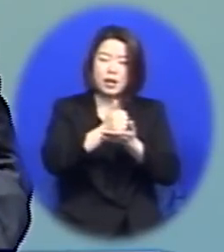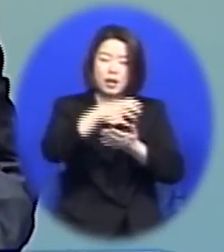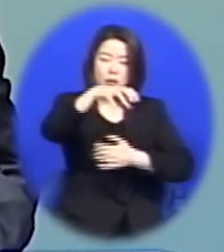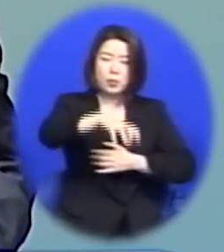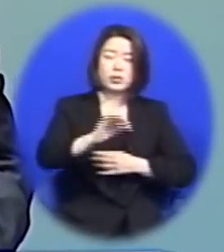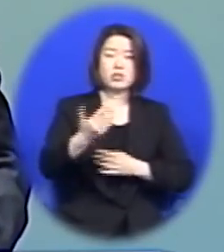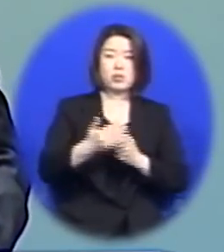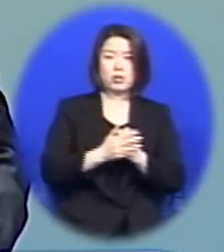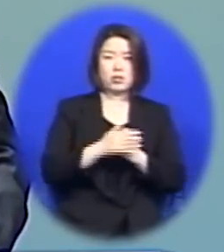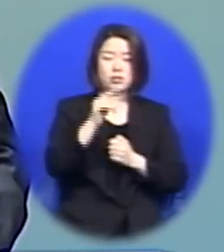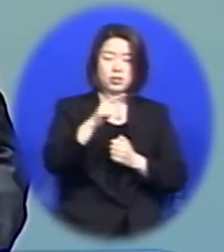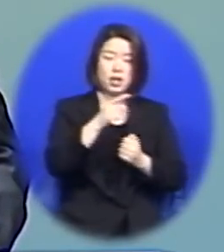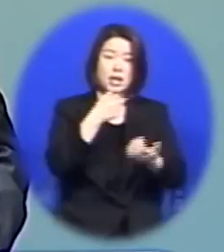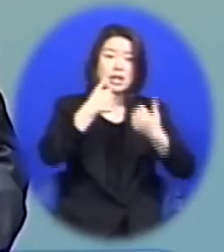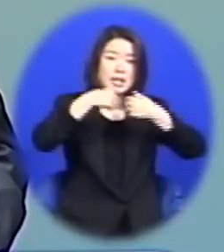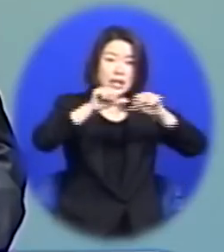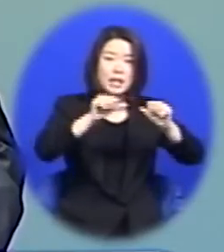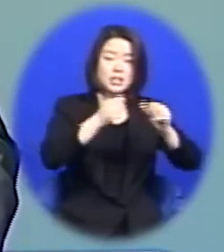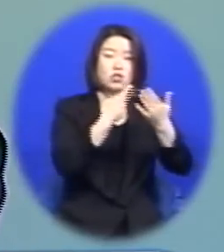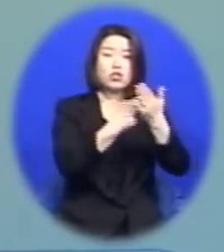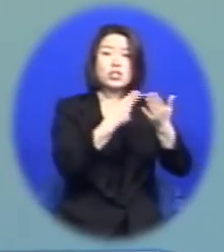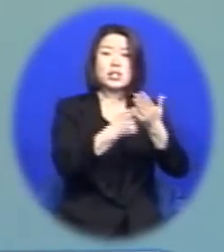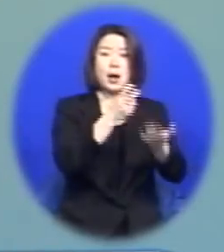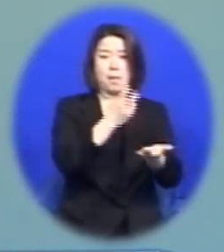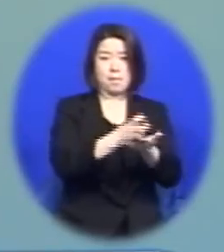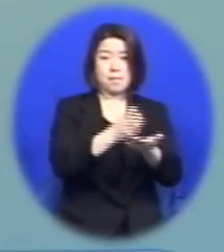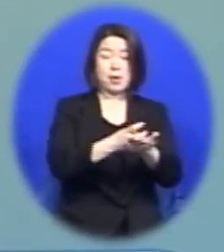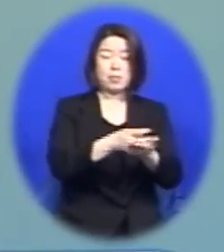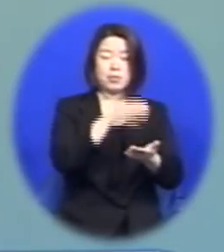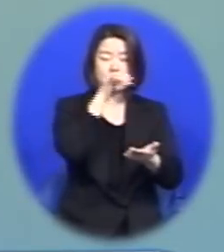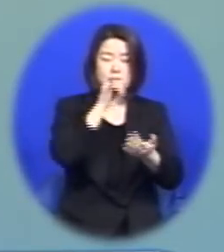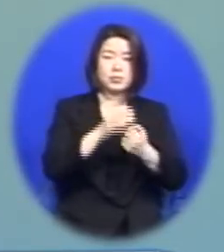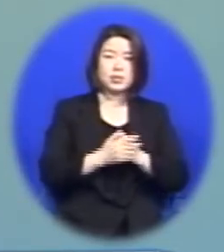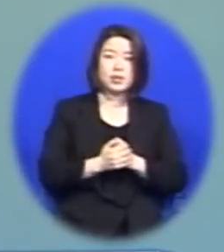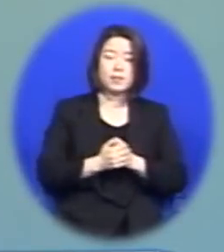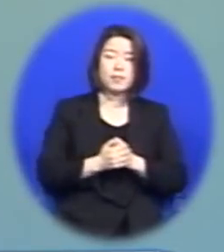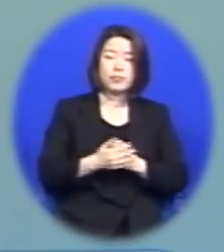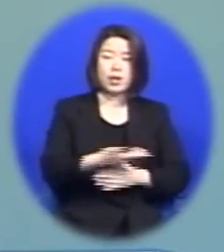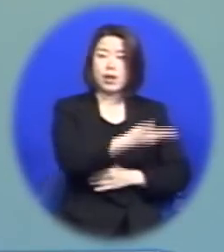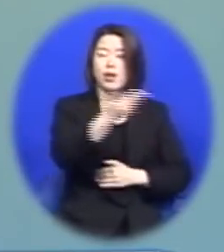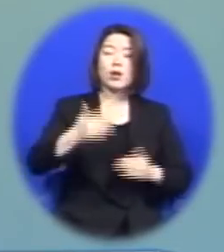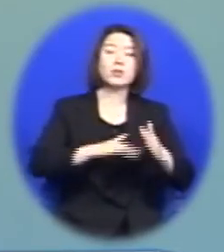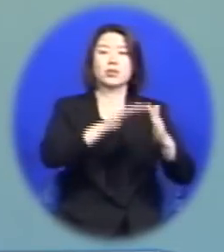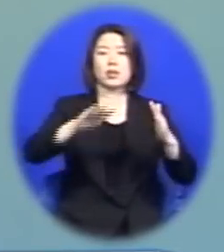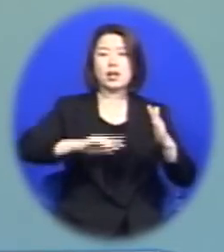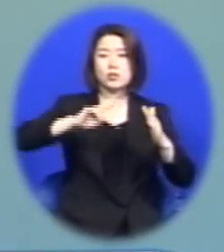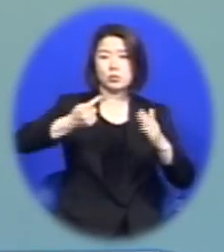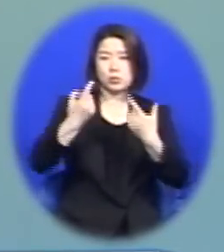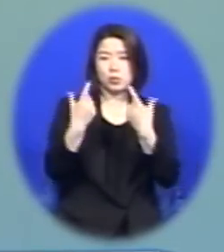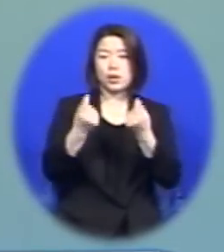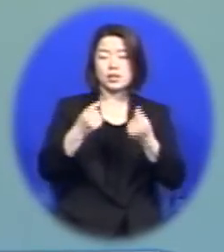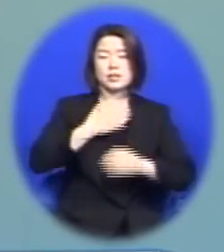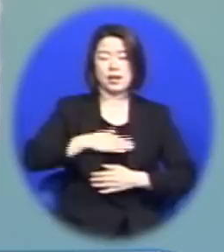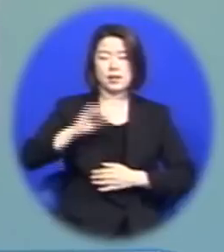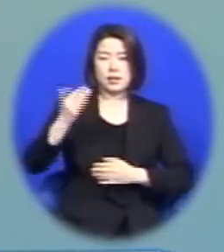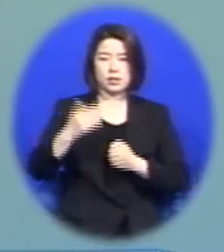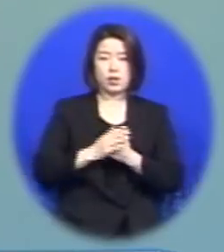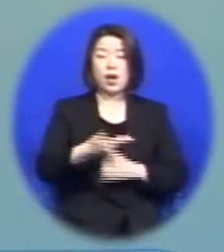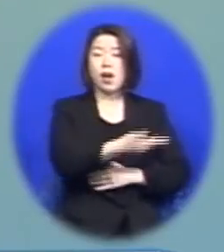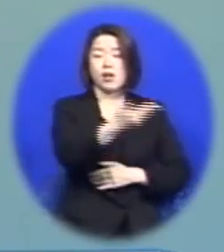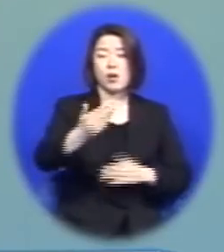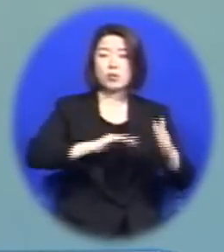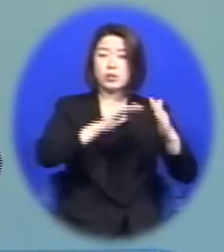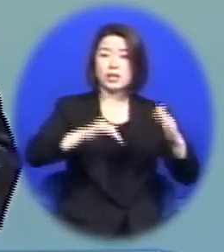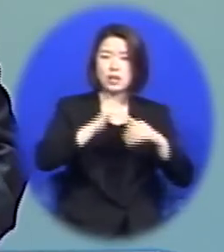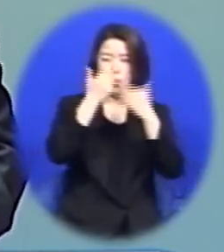그렇게 깨진 유리창의 법칙 2 여러분 가정도 똑같은거 아셔야 되요 여러분의 가정에